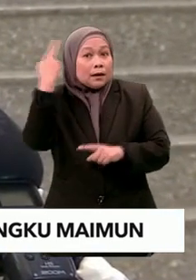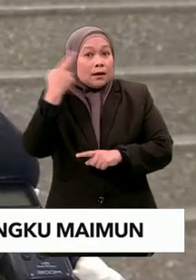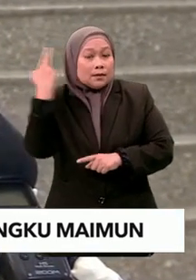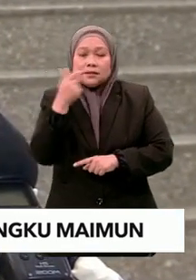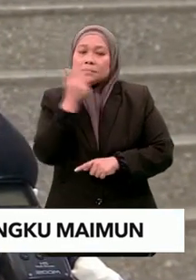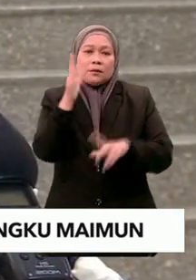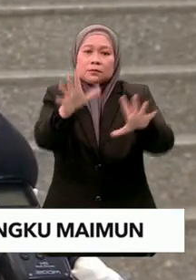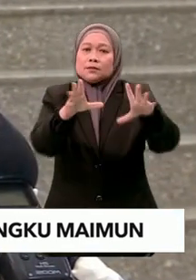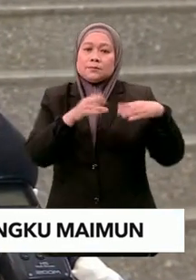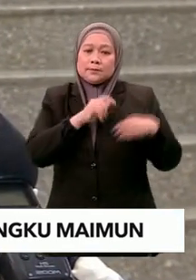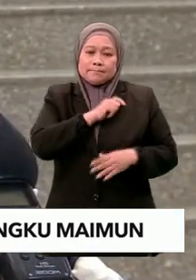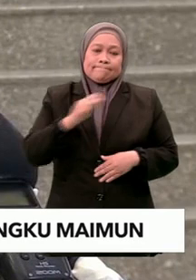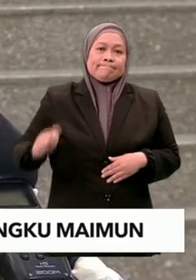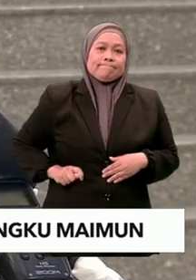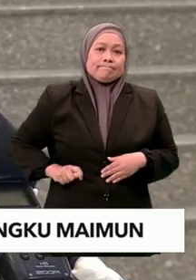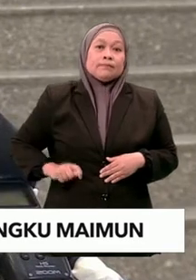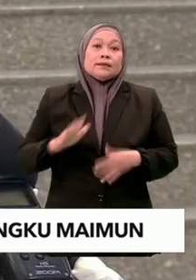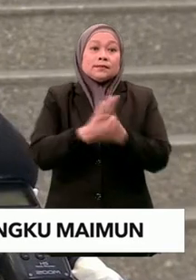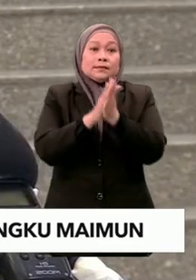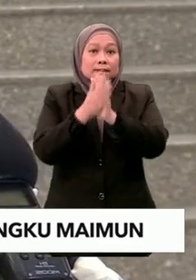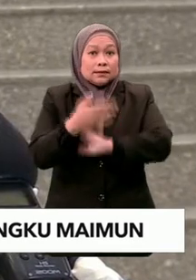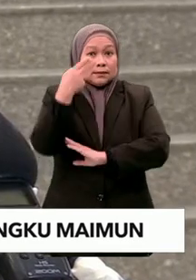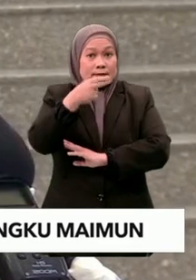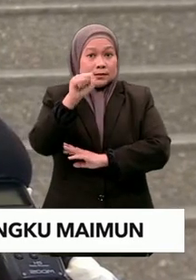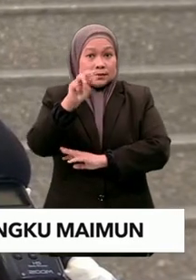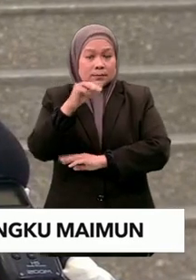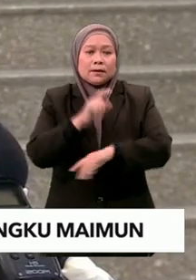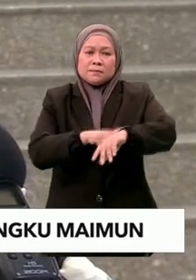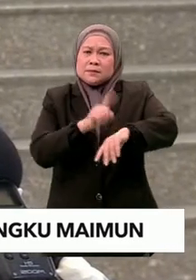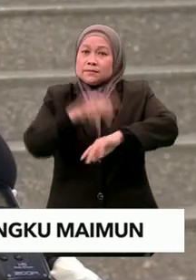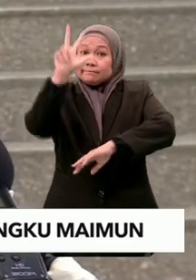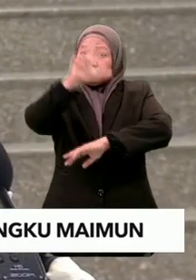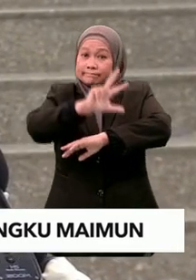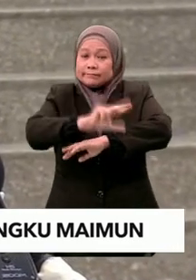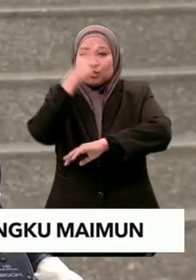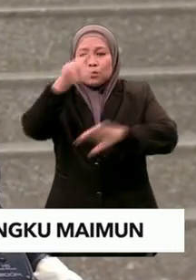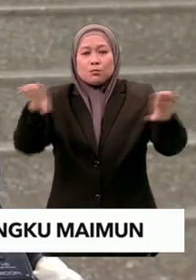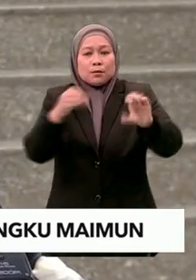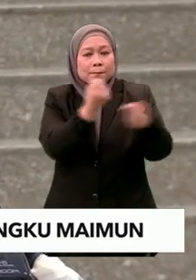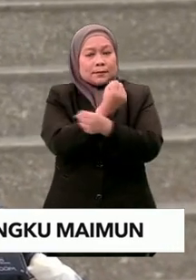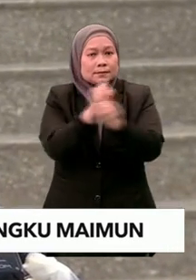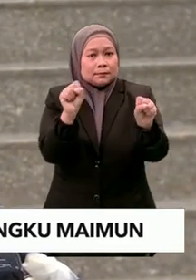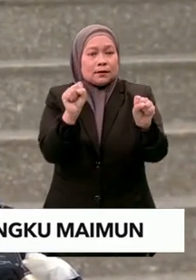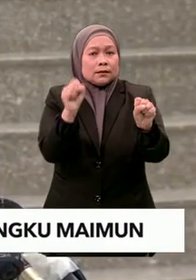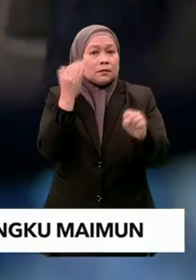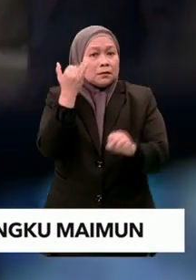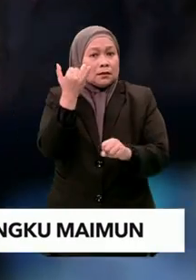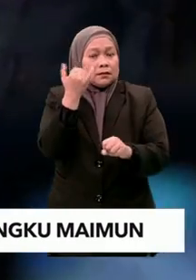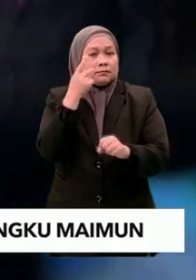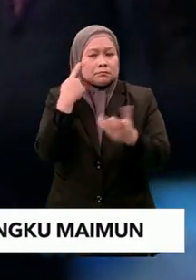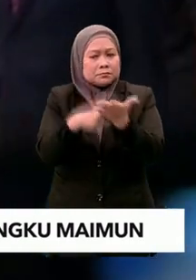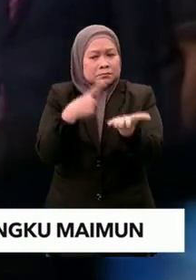diterima Teguh Maimun katanya lagi Hisyam dan pembelaan mempunyai masse tiga hari untuk membuat persiapan memandangkan